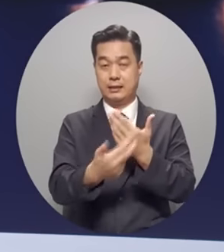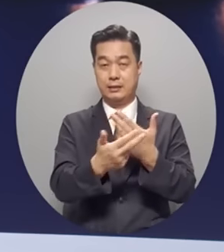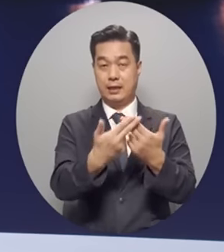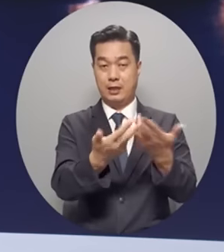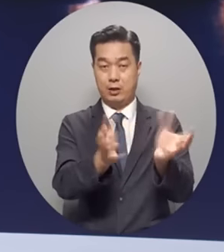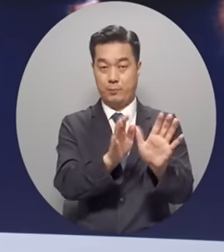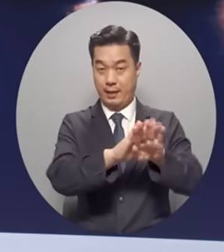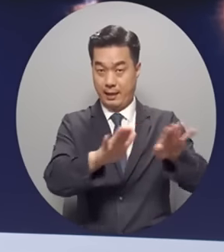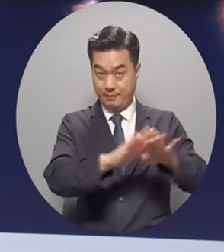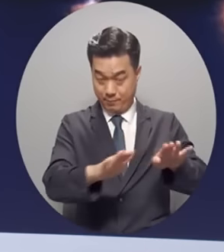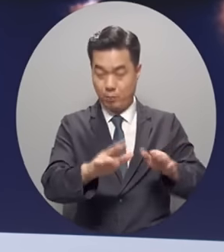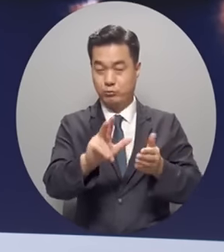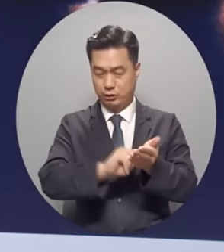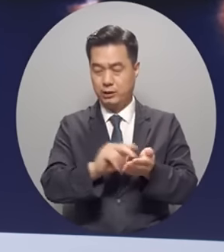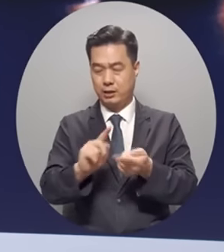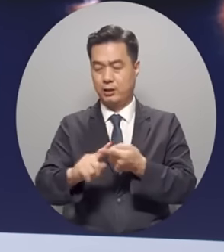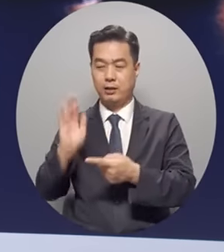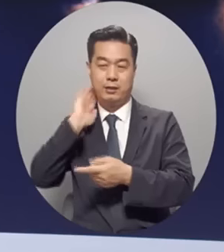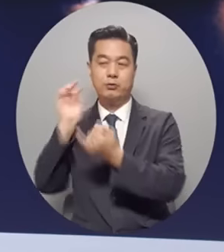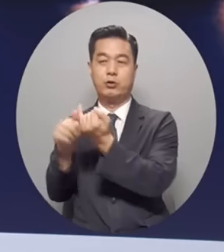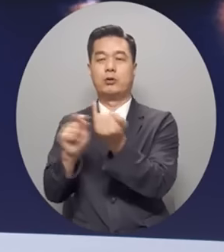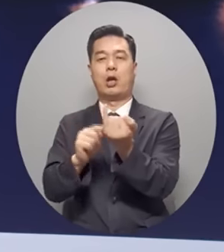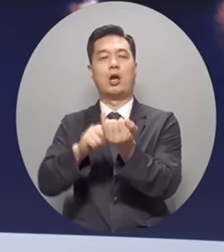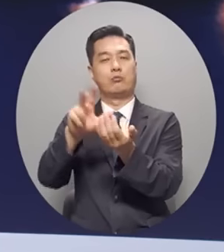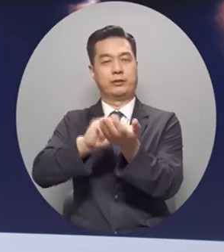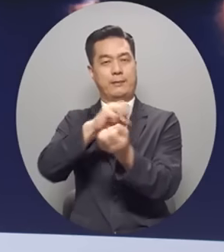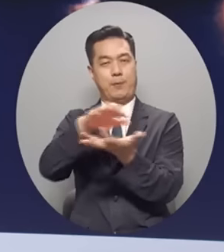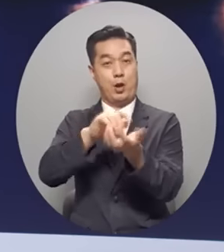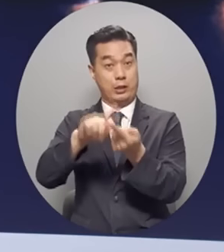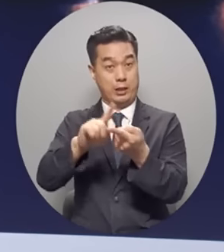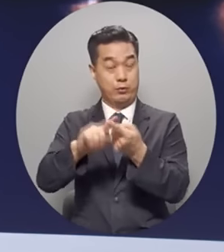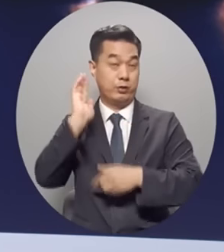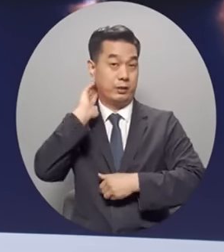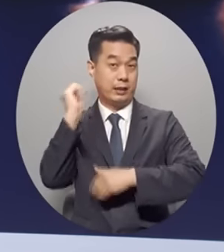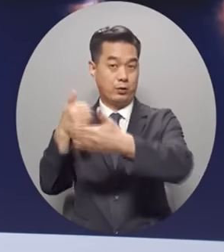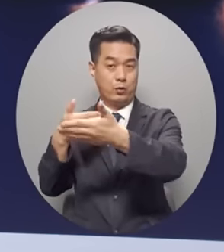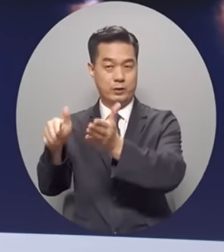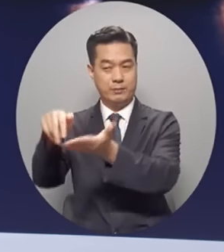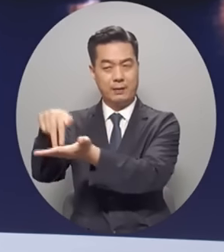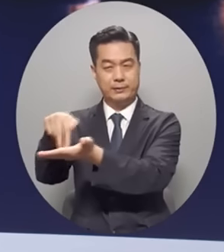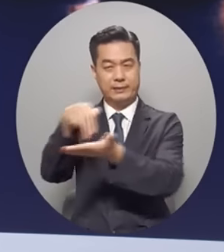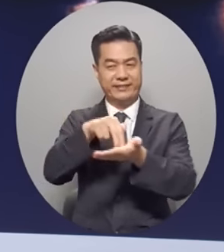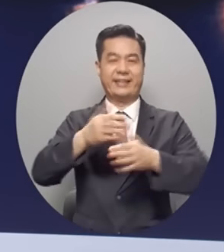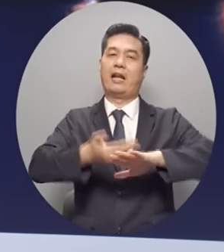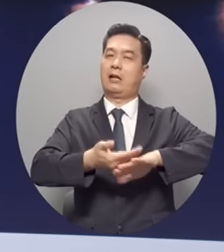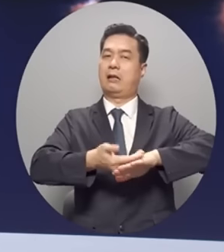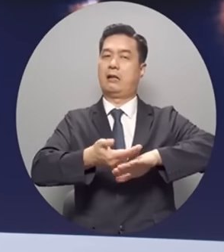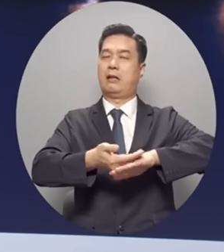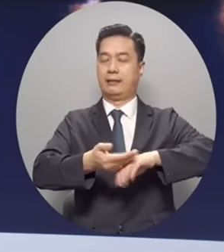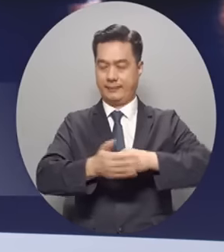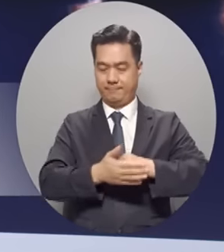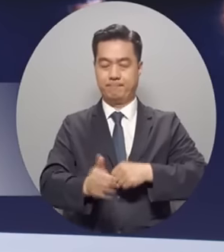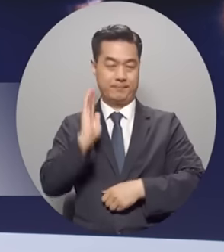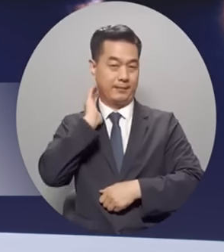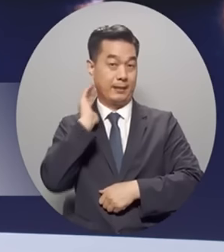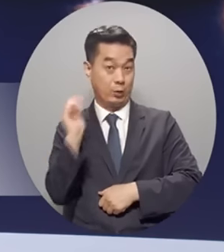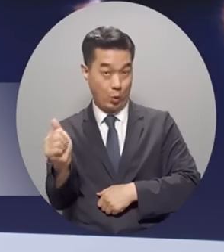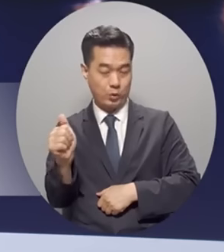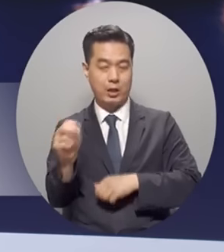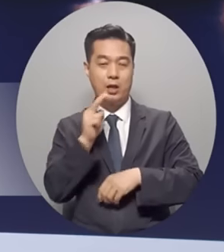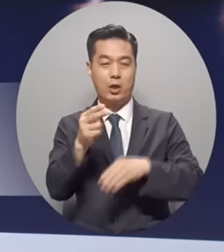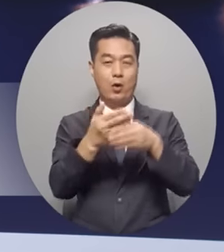김건 여사를 둘러싼 각종 논란을 두고 대통령실과 다른 입장을 밝혀왔습니다 대통령과 여당 지지율이